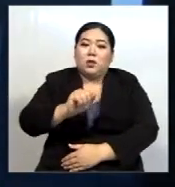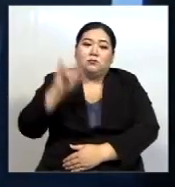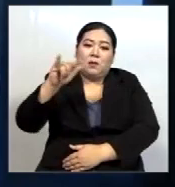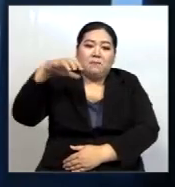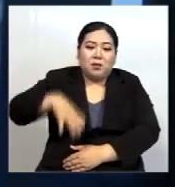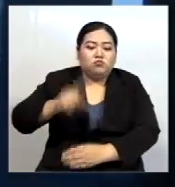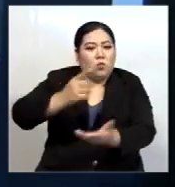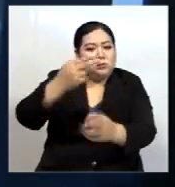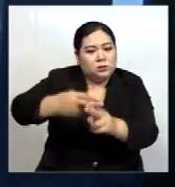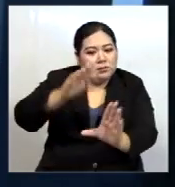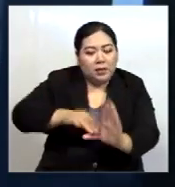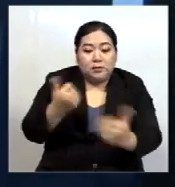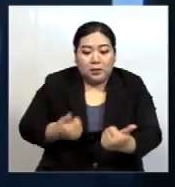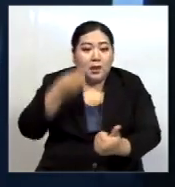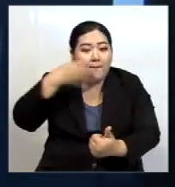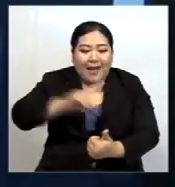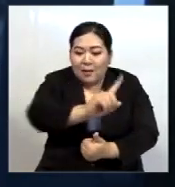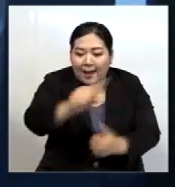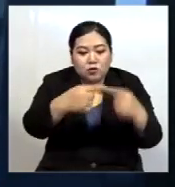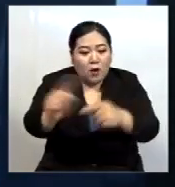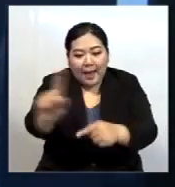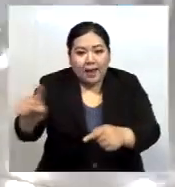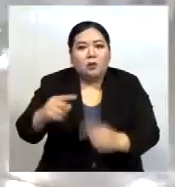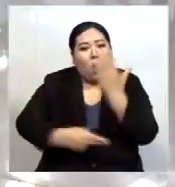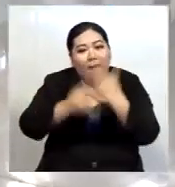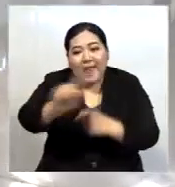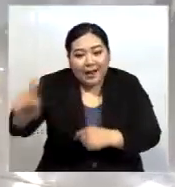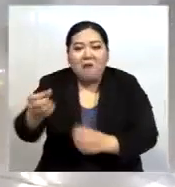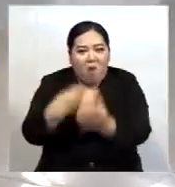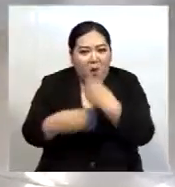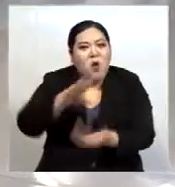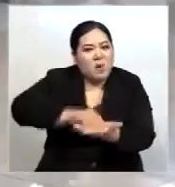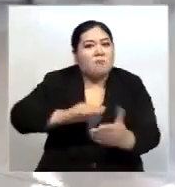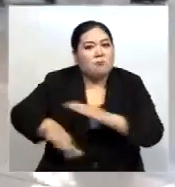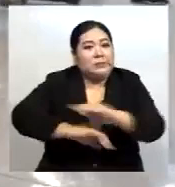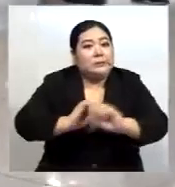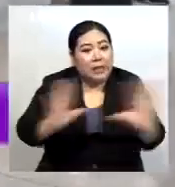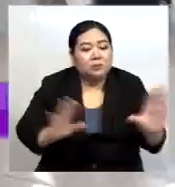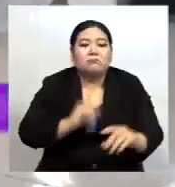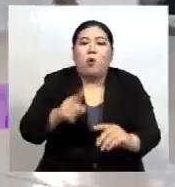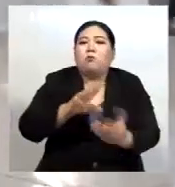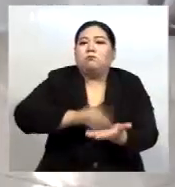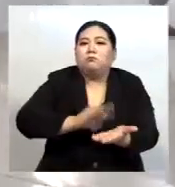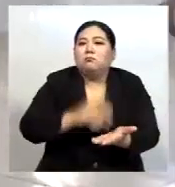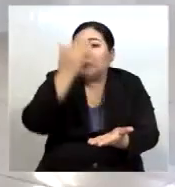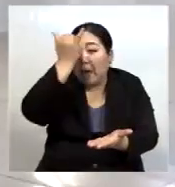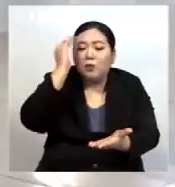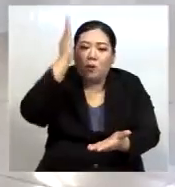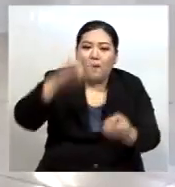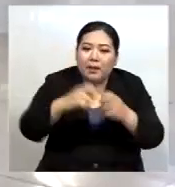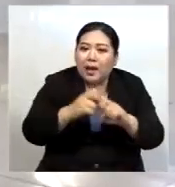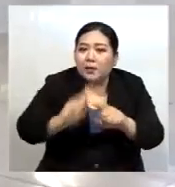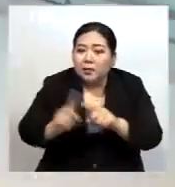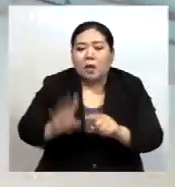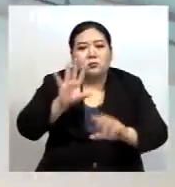ให้สามารถติดตามตัวได้ตลอดเวลาเพื่อจะสร้างความมั่นใจและความมั่นใจในเรื่องของมาตรการป้องกันการแพร่ระบาด